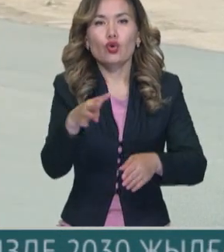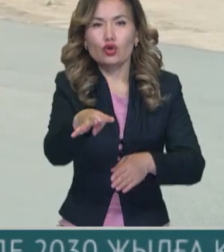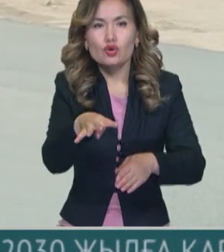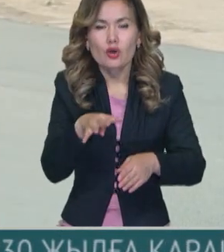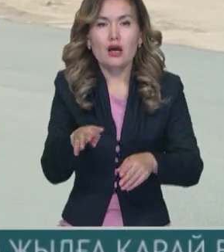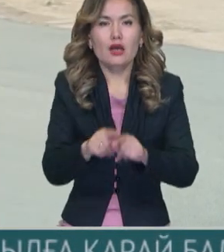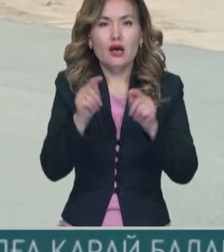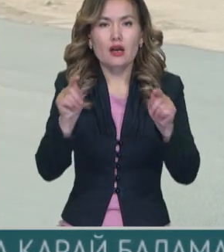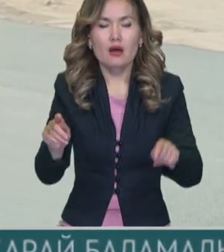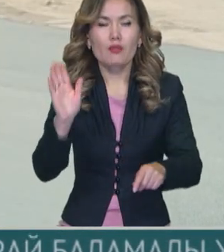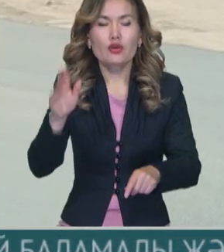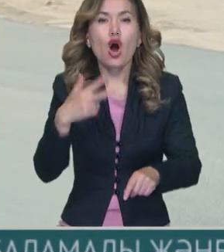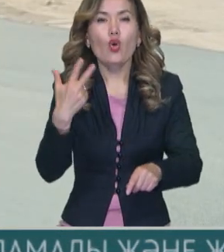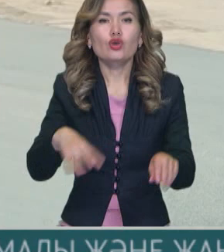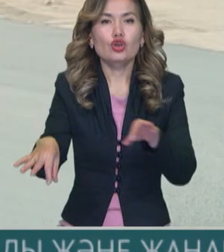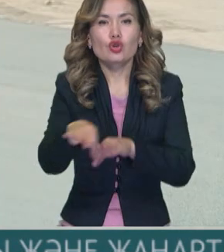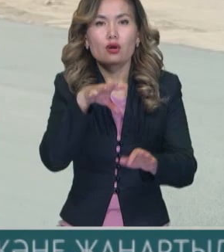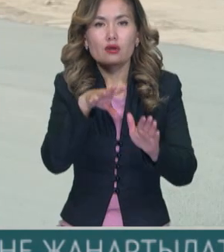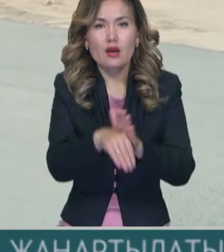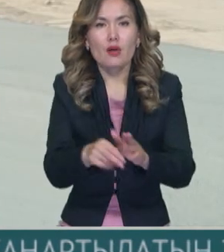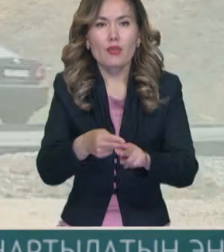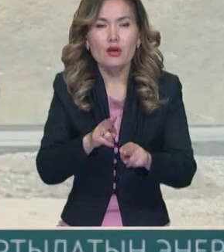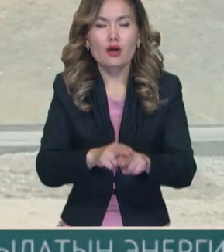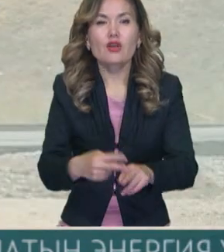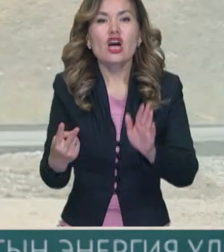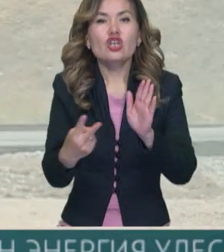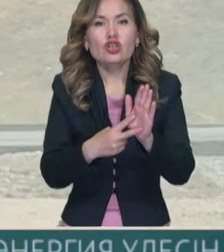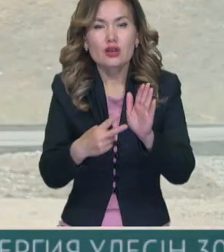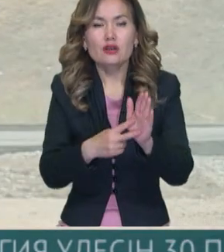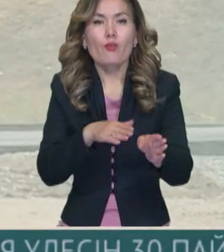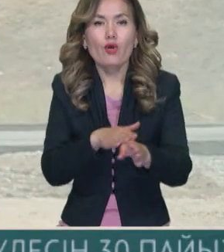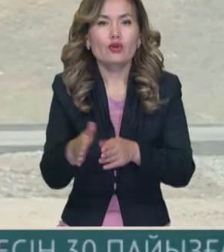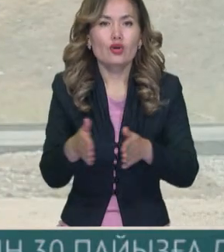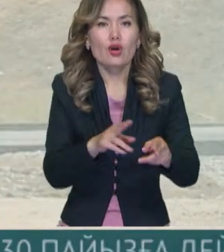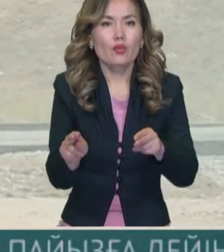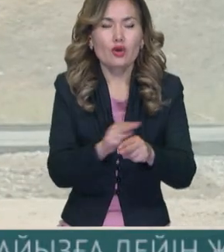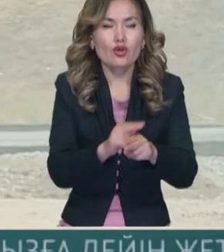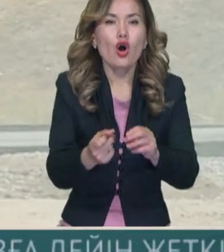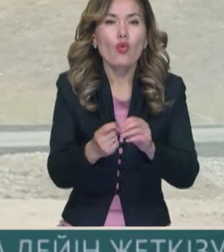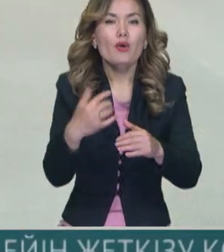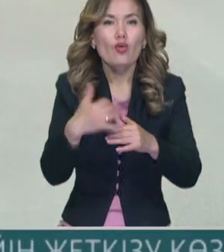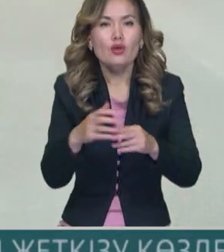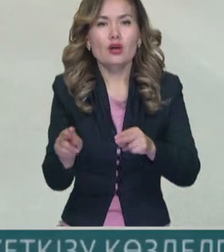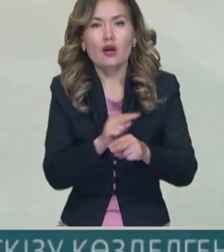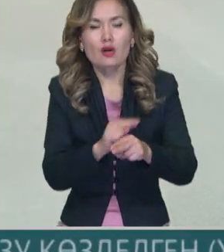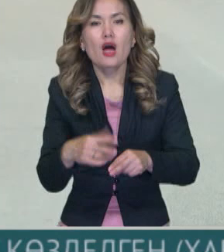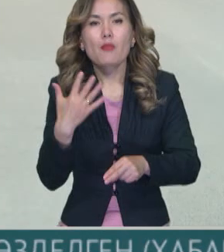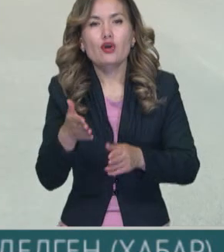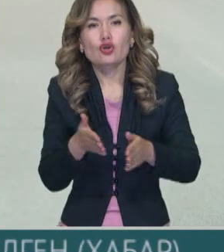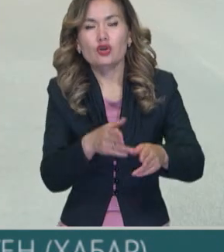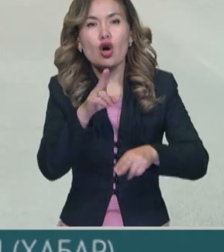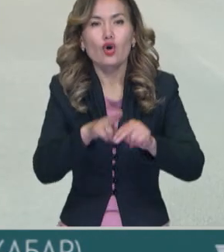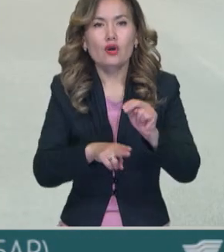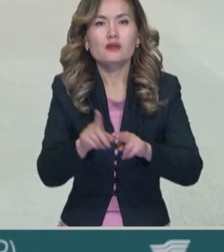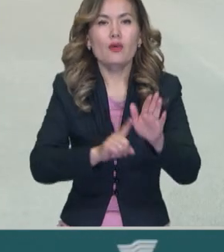бойынша 30 жоба іске асырылып жатыр. Оның 7-і күрделі жөндеу, 11-і орташа жөндеу болса, 5 жолдың құрылысы басталды.